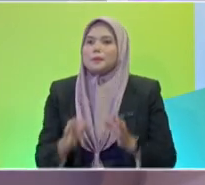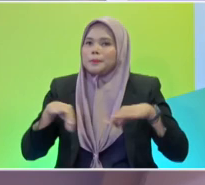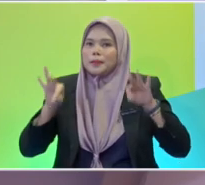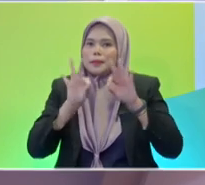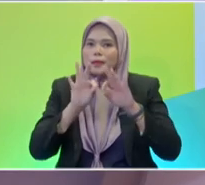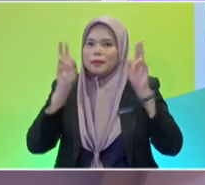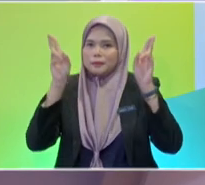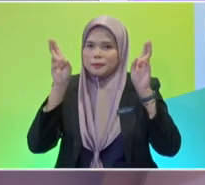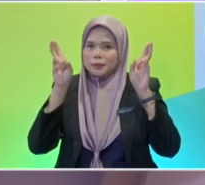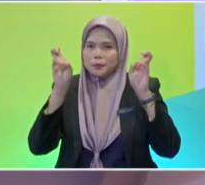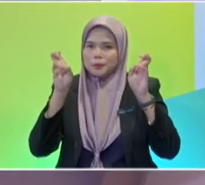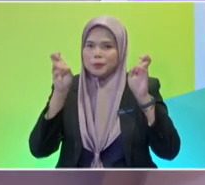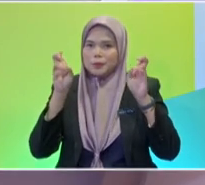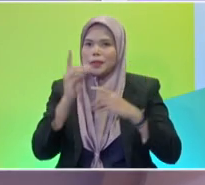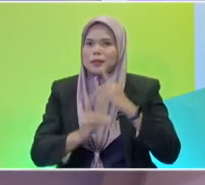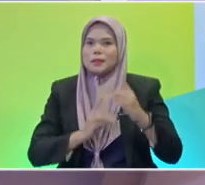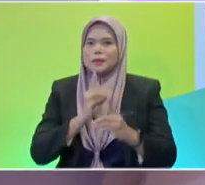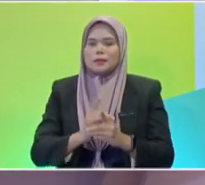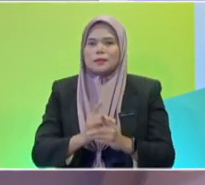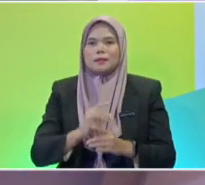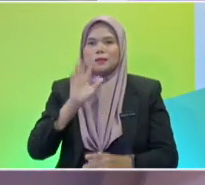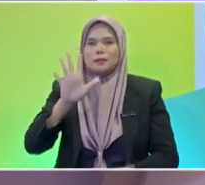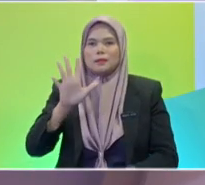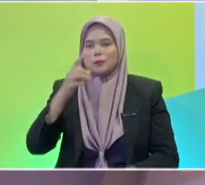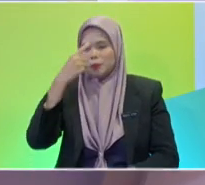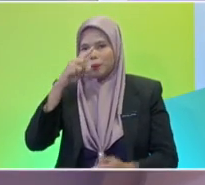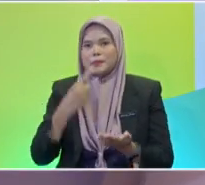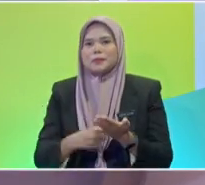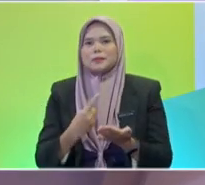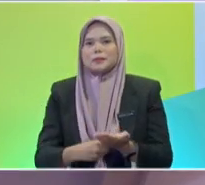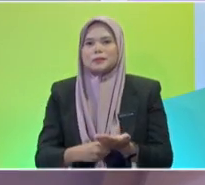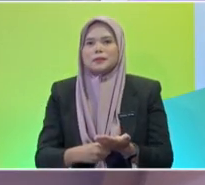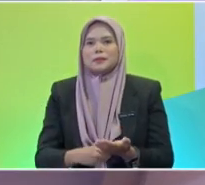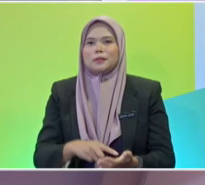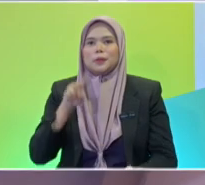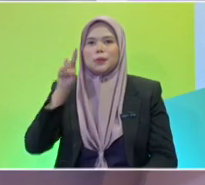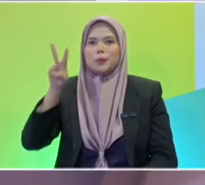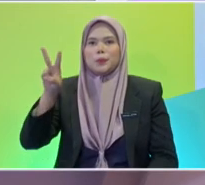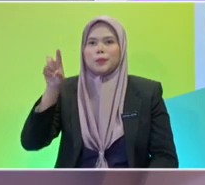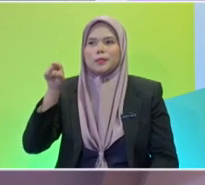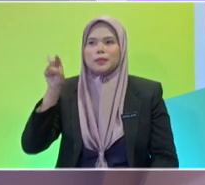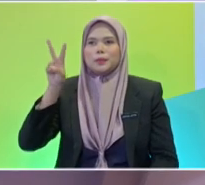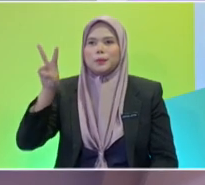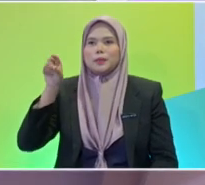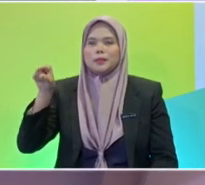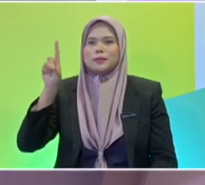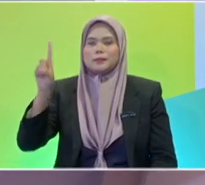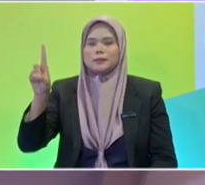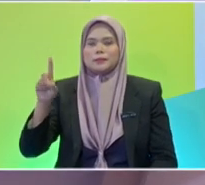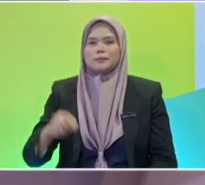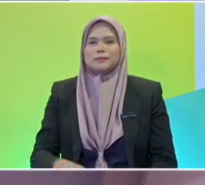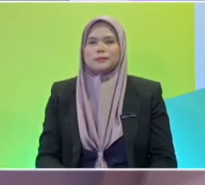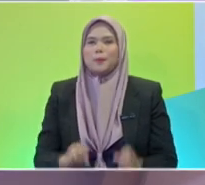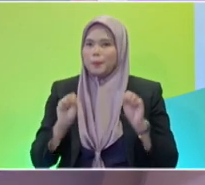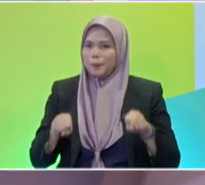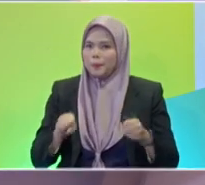dan jahlimo yang mana kita akan membincangkan kemahiran 2.2.1 Yaitu murid-murid dapat membaca dengan